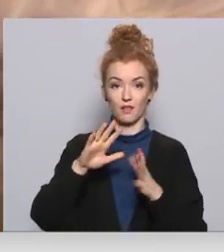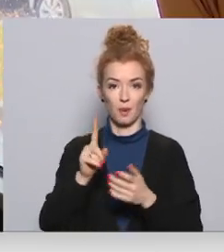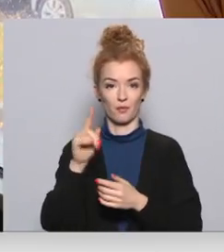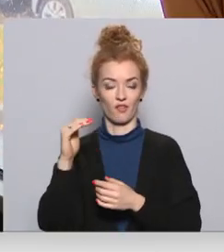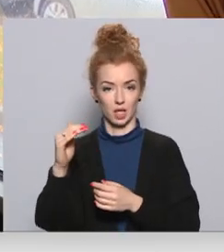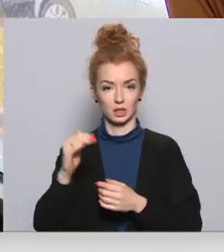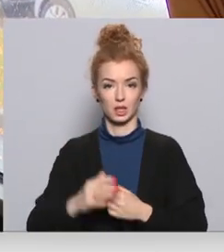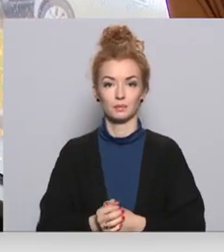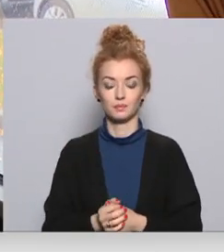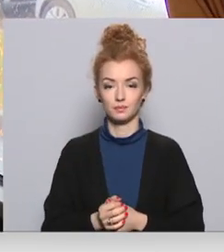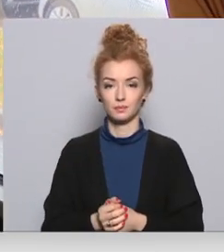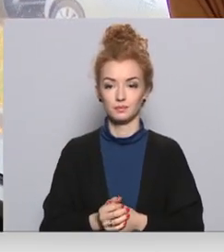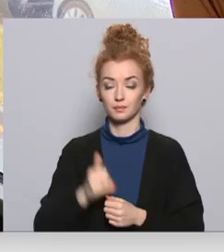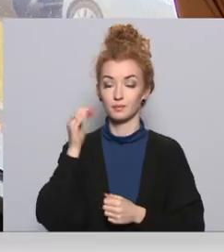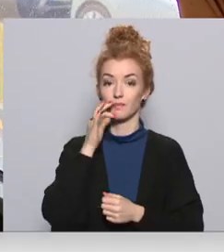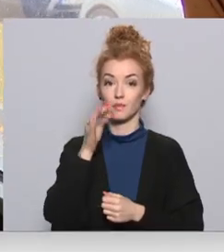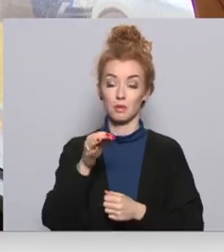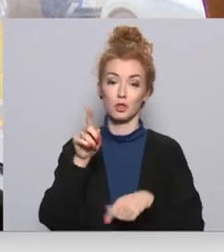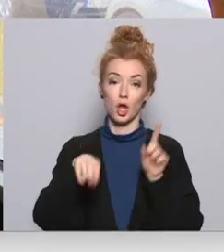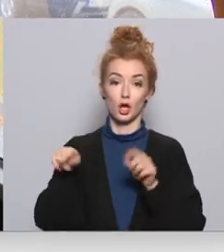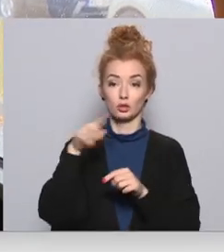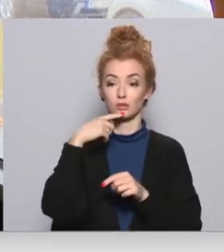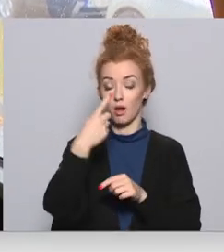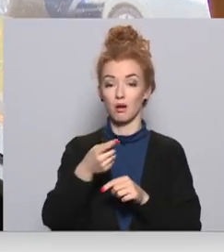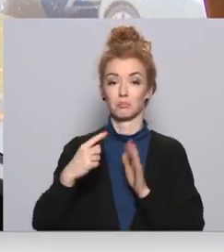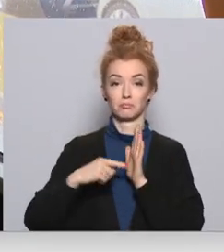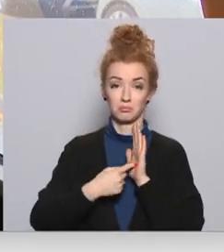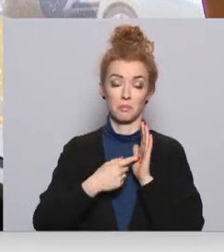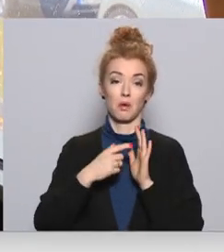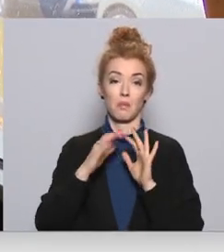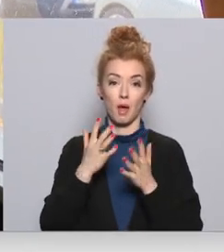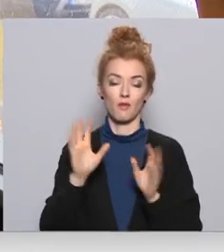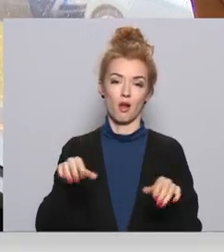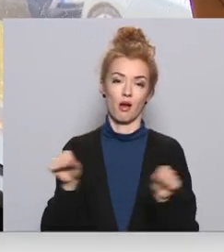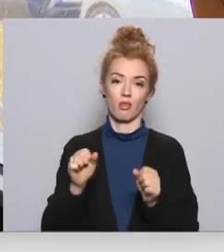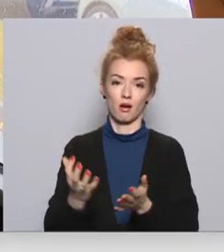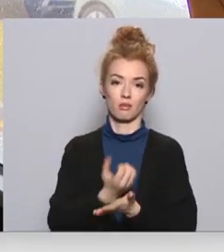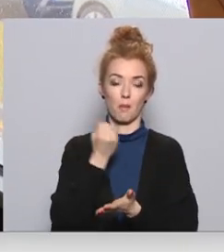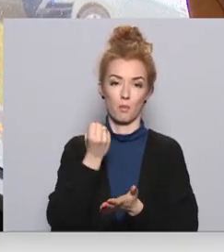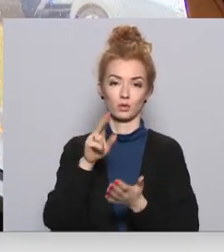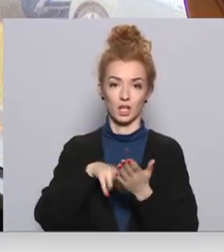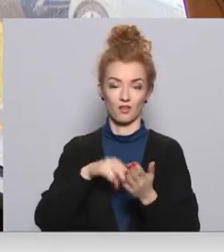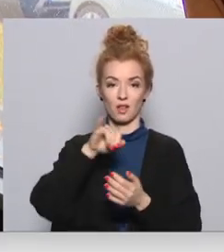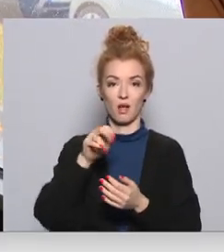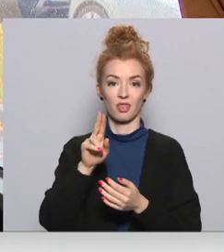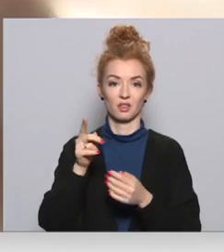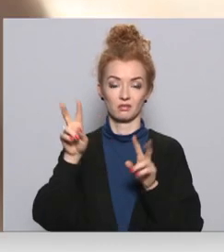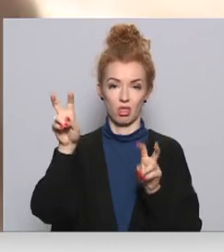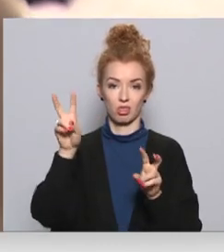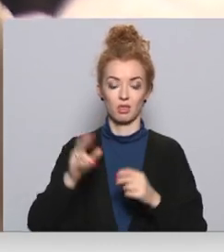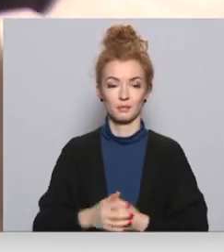vakcīnām. Daļa jūtas, ka viņi ir piespiesti, tad attiecīgi ātrāk vakcinācijas certifikātu var dabūt, ka Janssen dotajā momentā iet